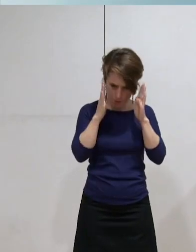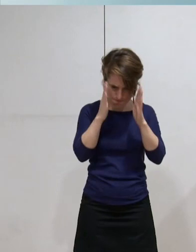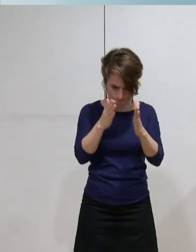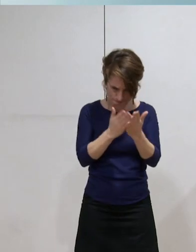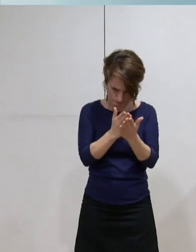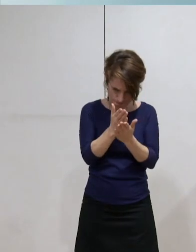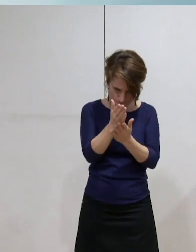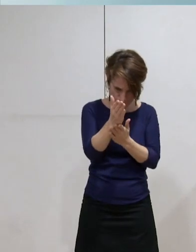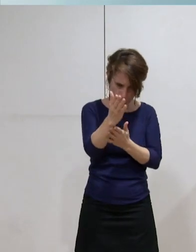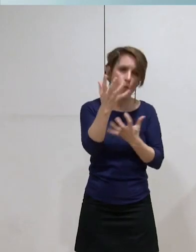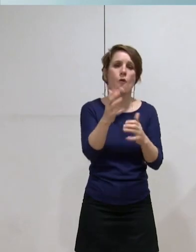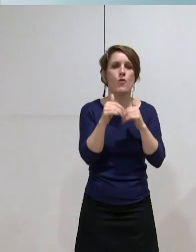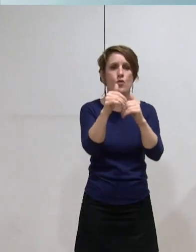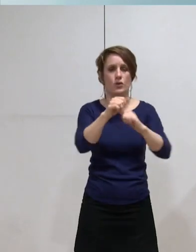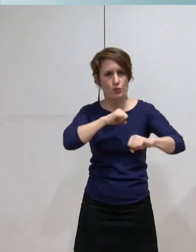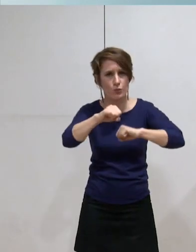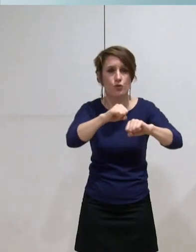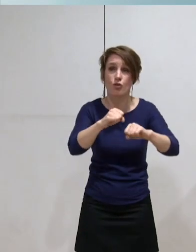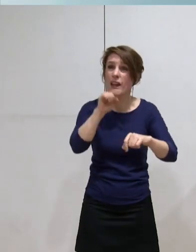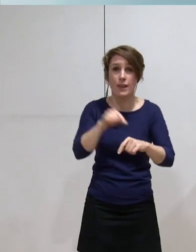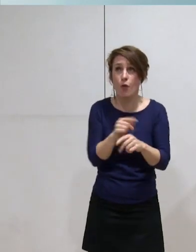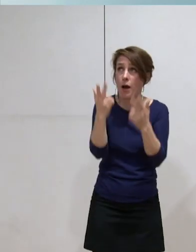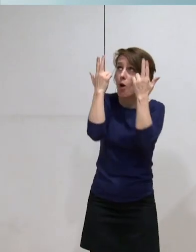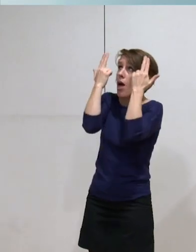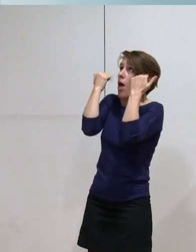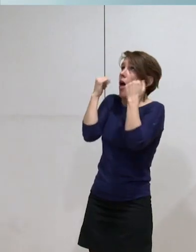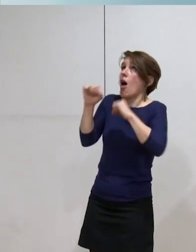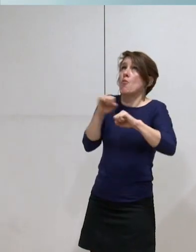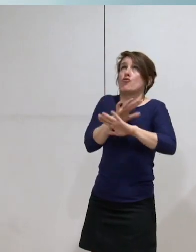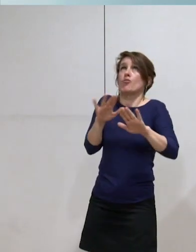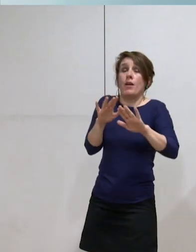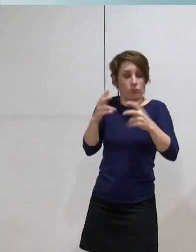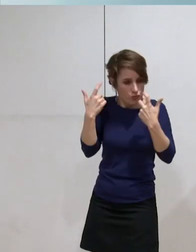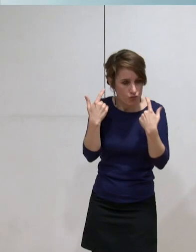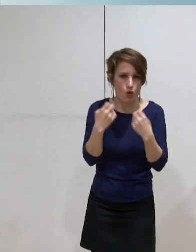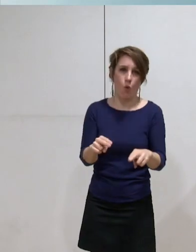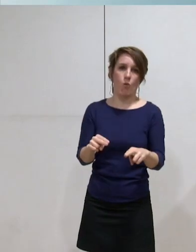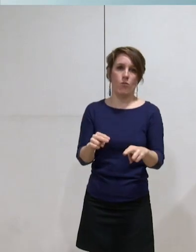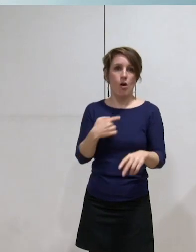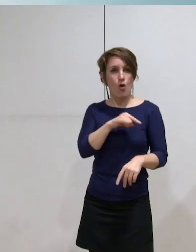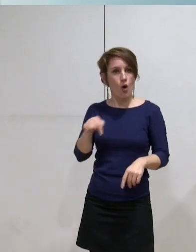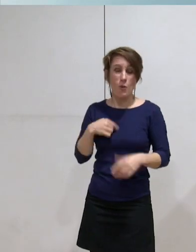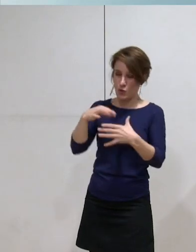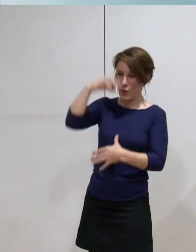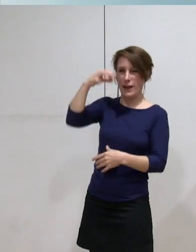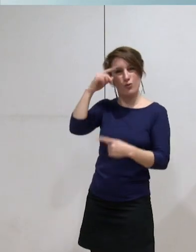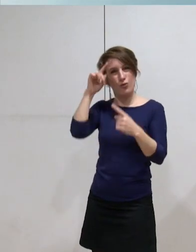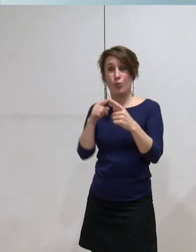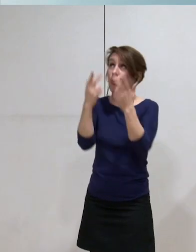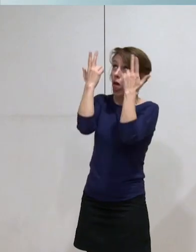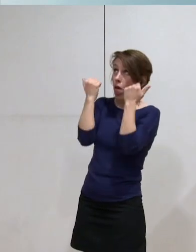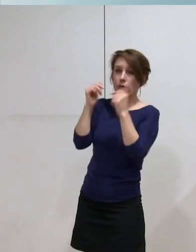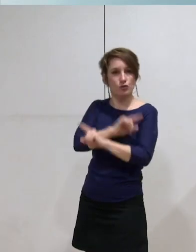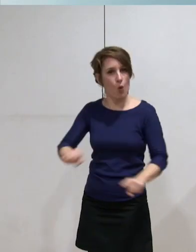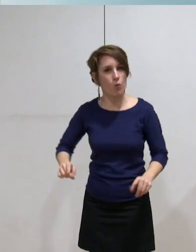financière par la paralysie ou l'immobilisme nous n'avons pas été élus pour baisser les bras je